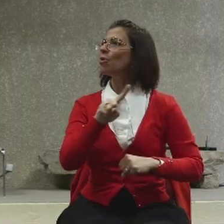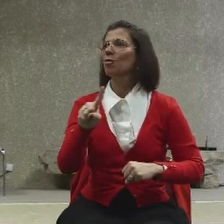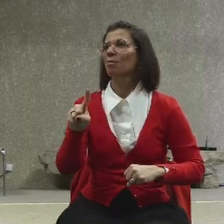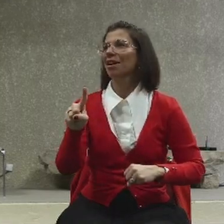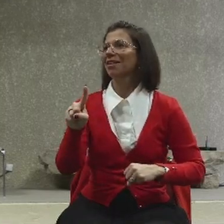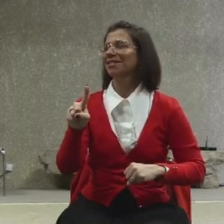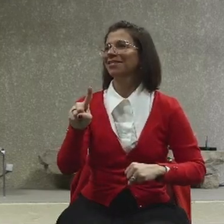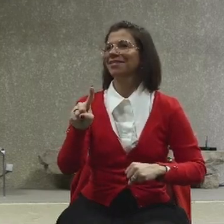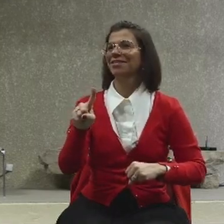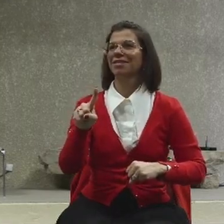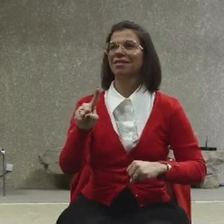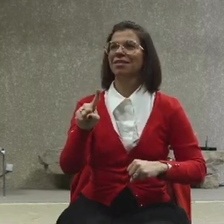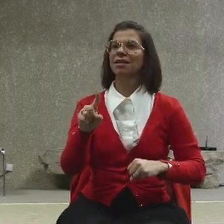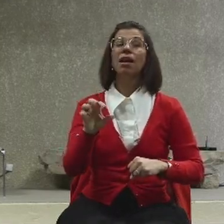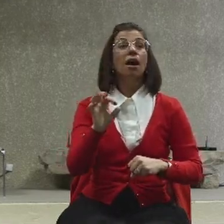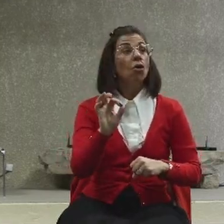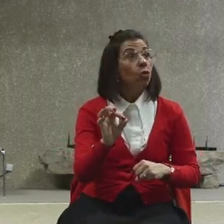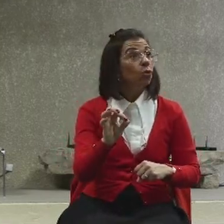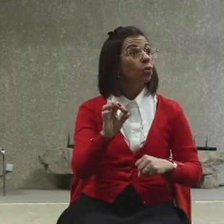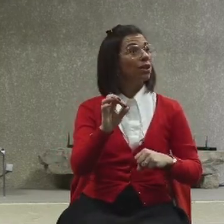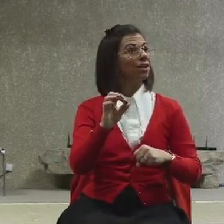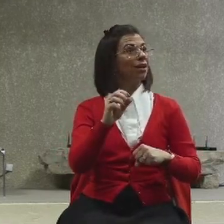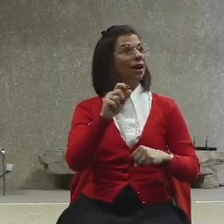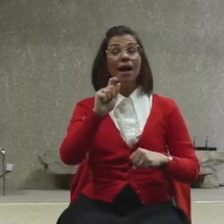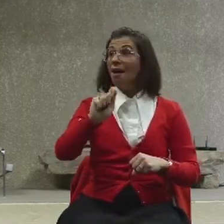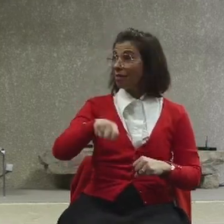7 nous dit « Celui qui est mort